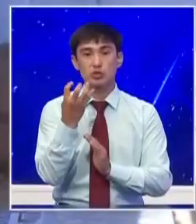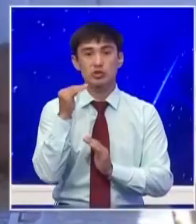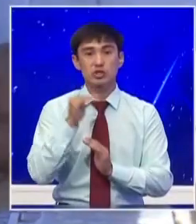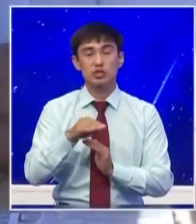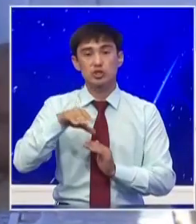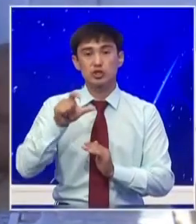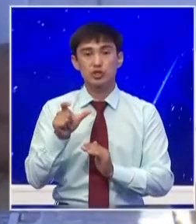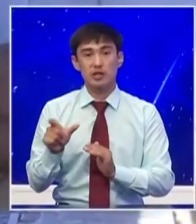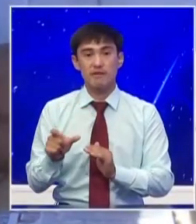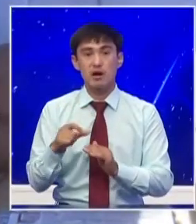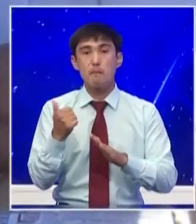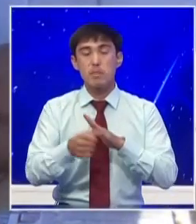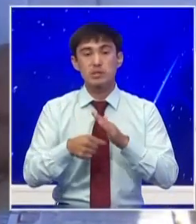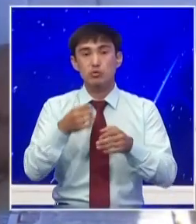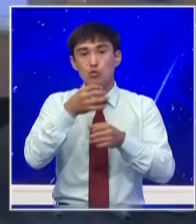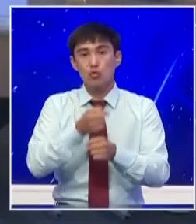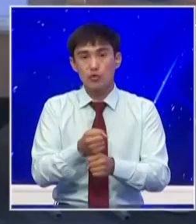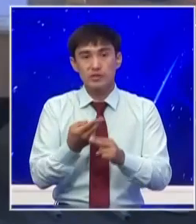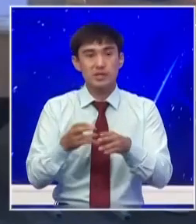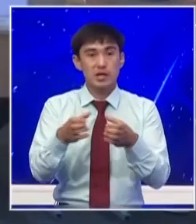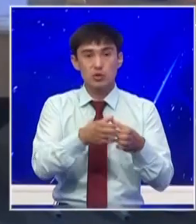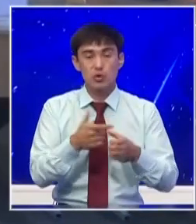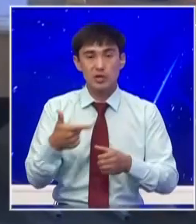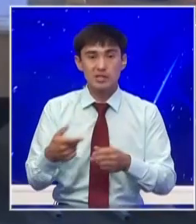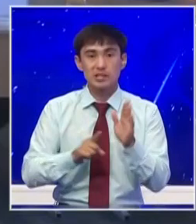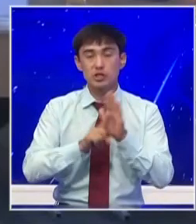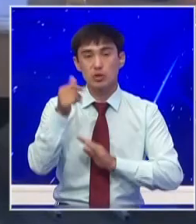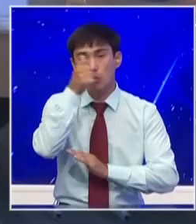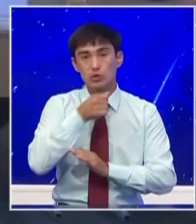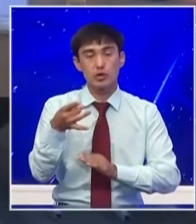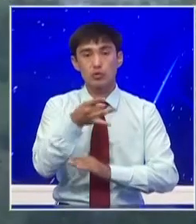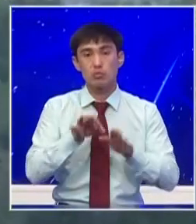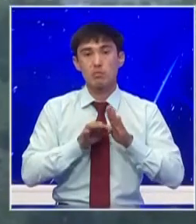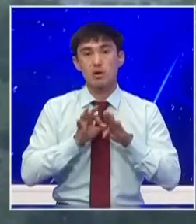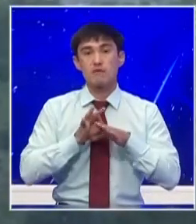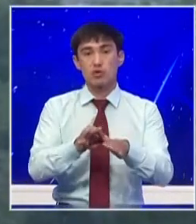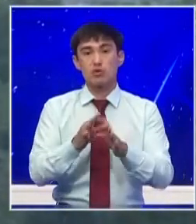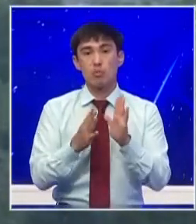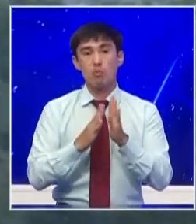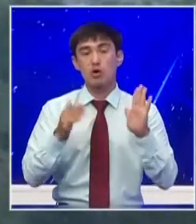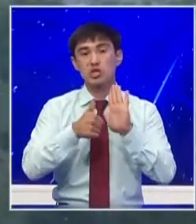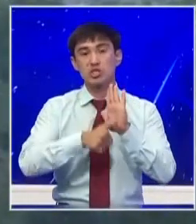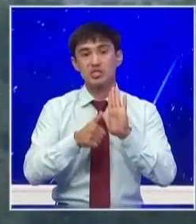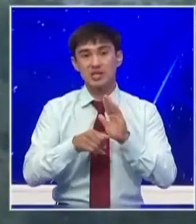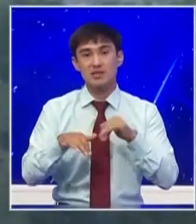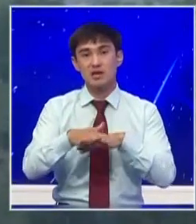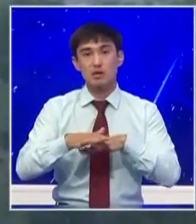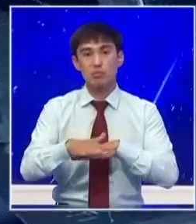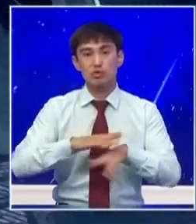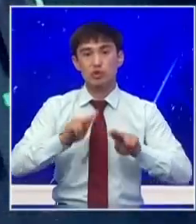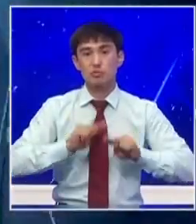Чтобы снизить уровень безработицы, среди этой категории граждан с начала года в регионе было проведено более 60 ярмарок